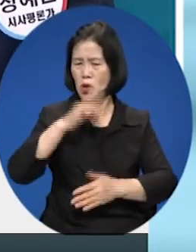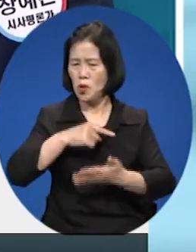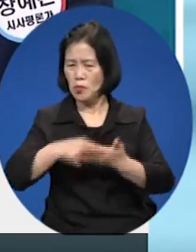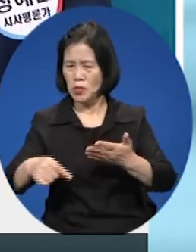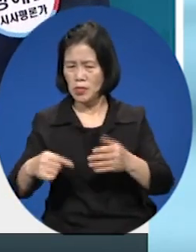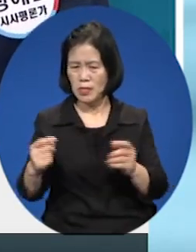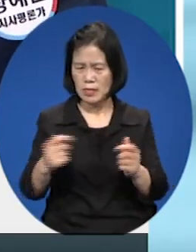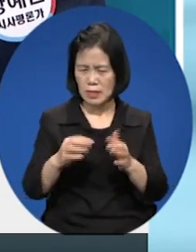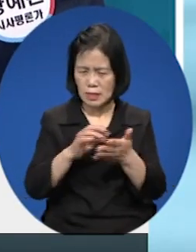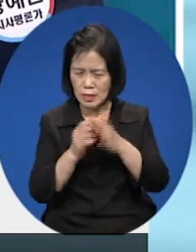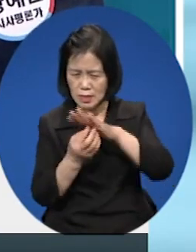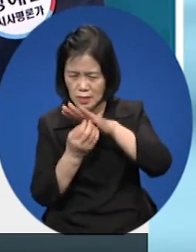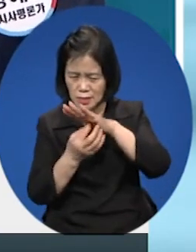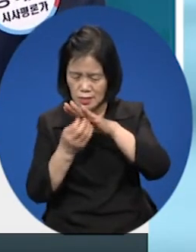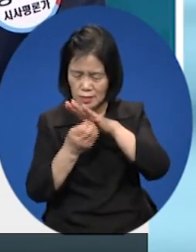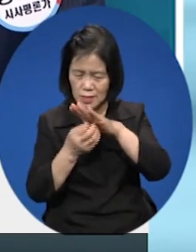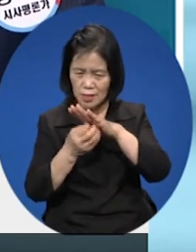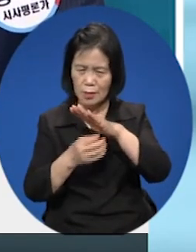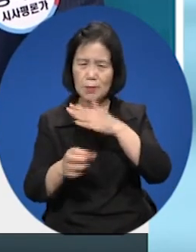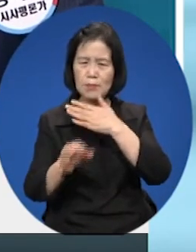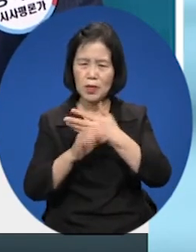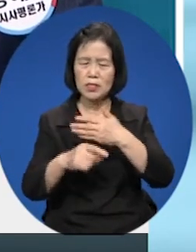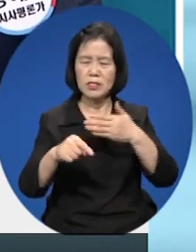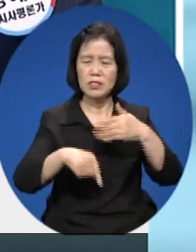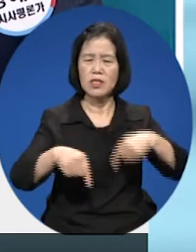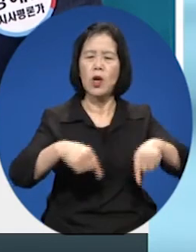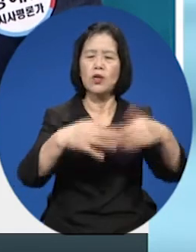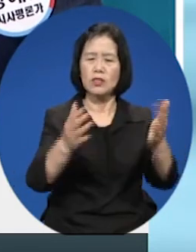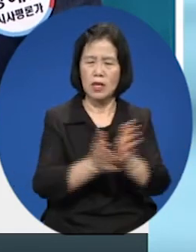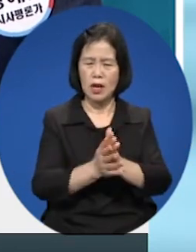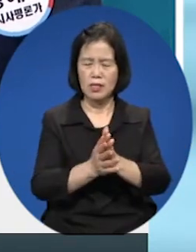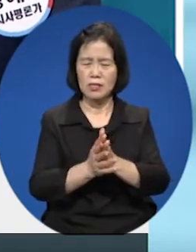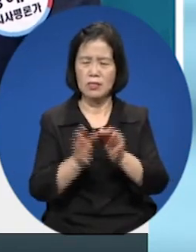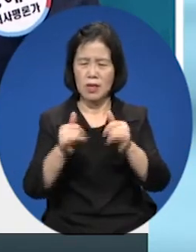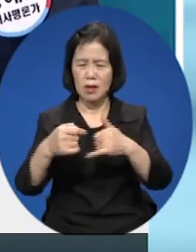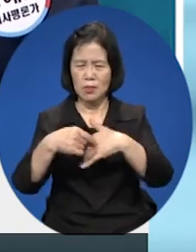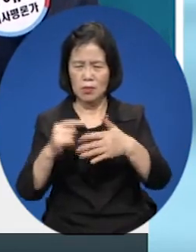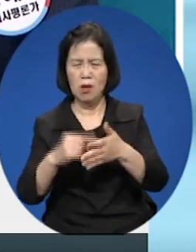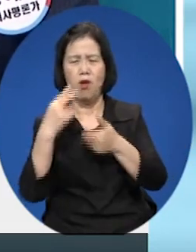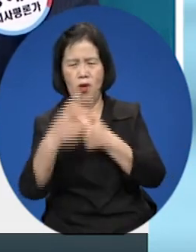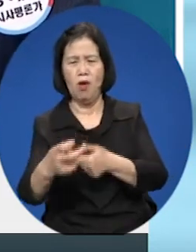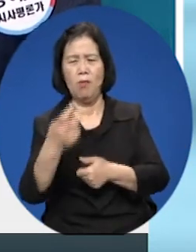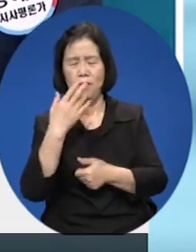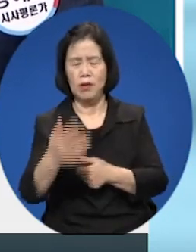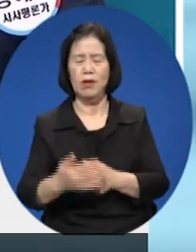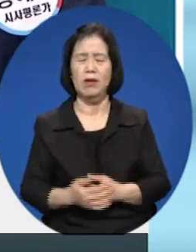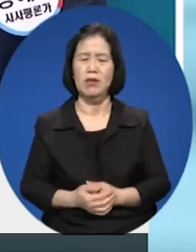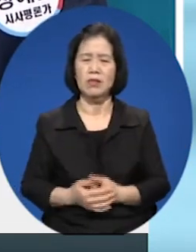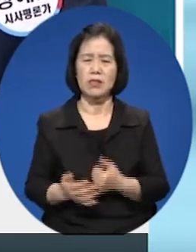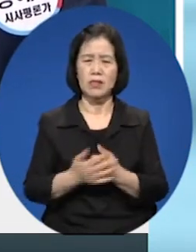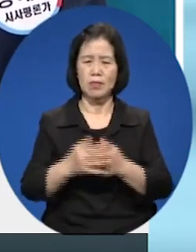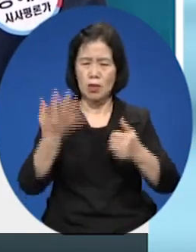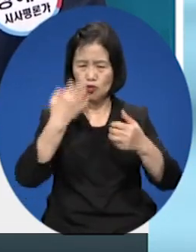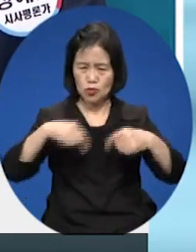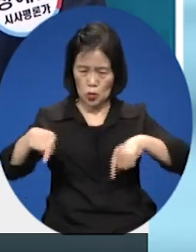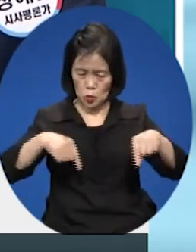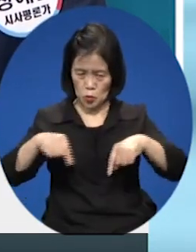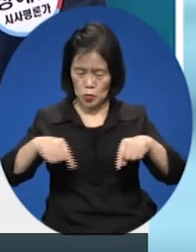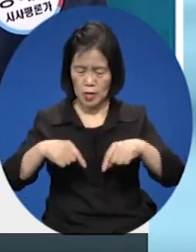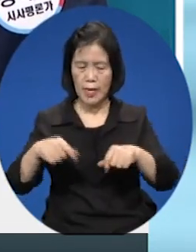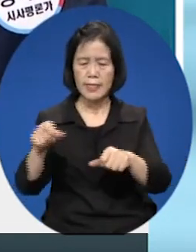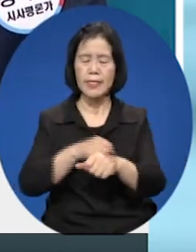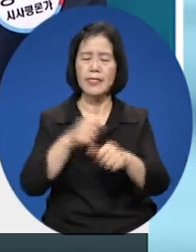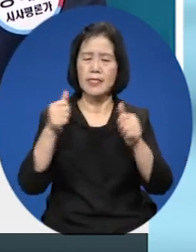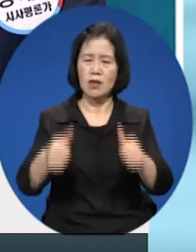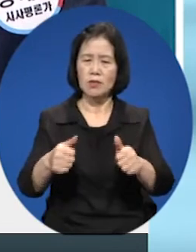계산기를 울린다면 저는 그 정당이 어마어마한 민심의 역풍을 맞을 거라고 생각합니다 바로 이번 국정조사나 특검으로 인해서